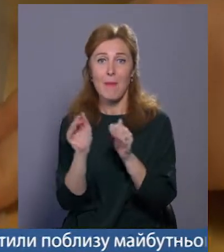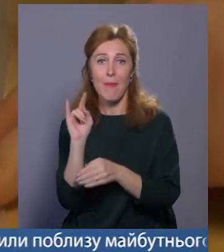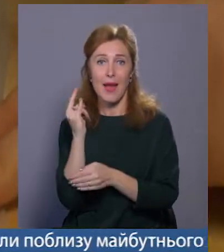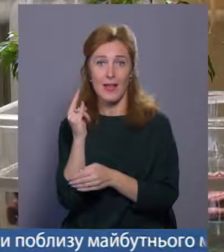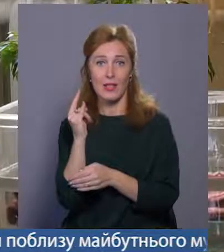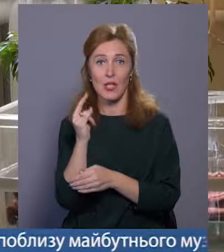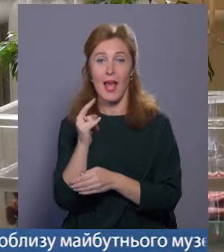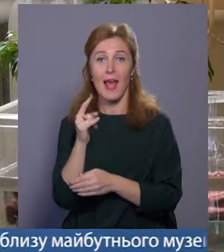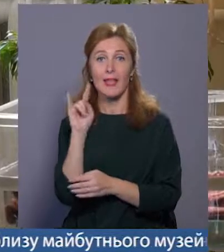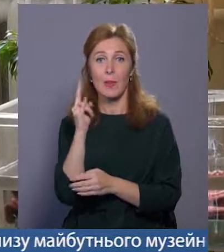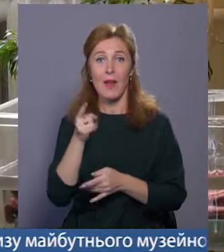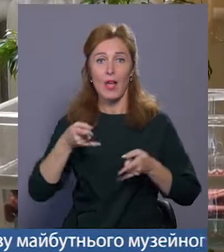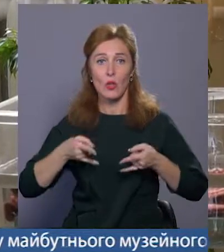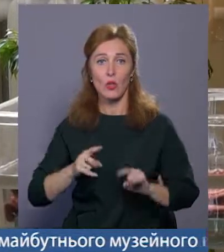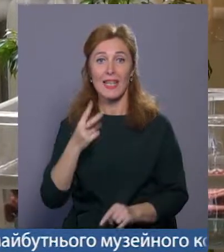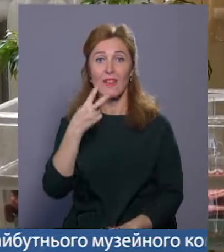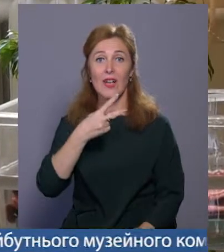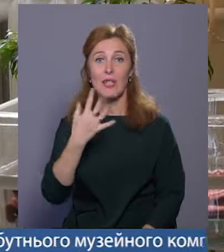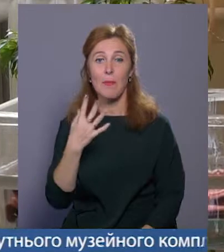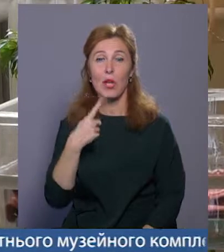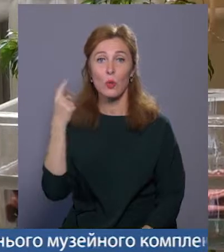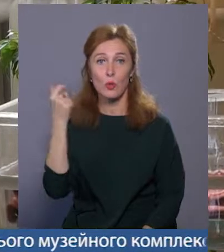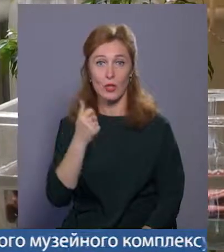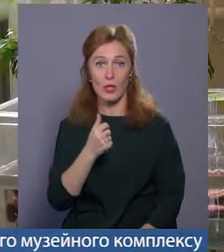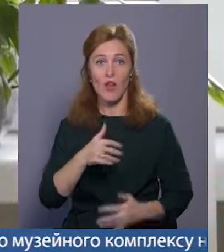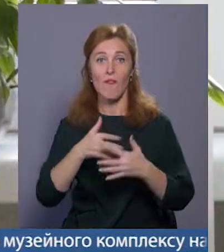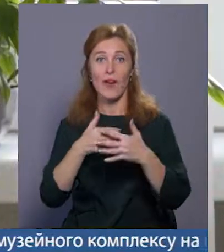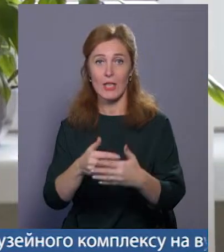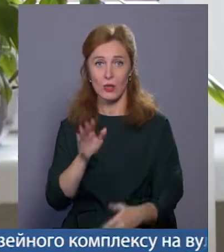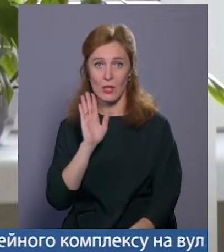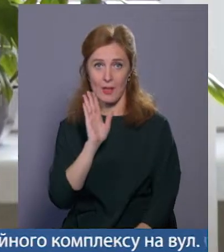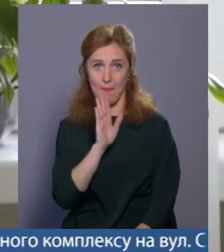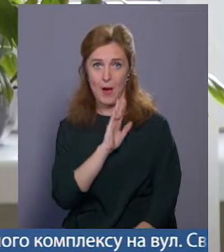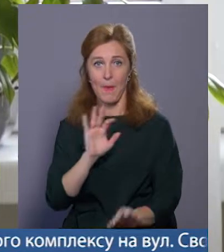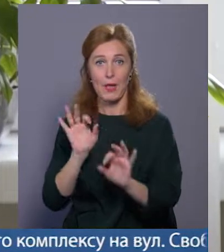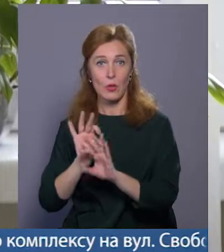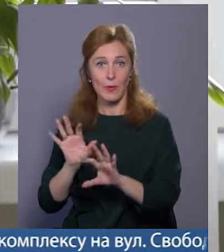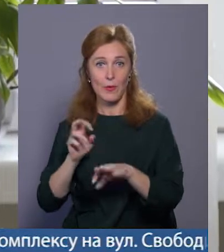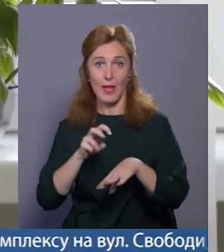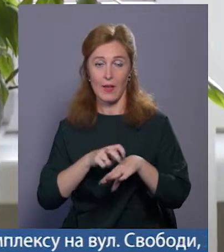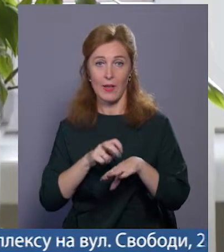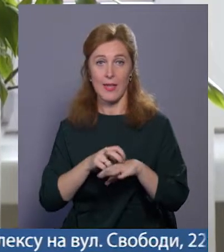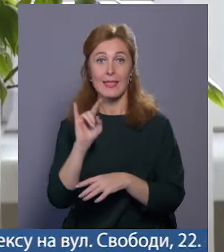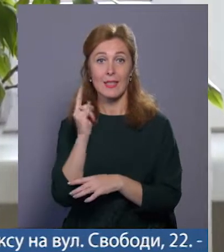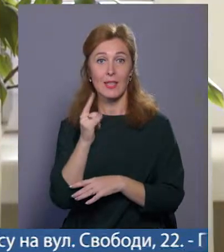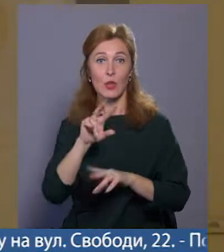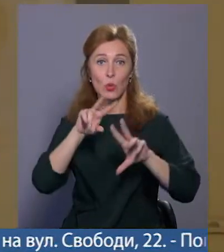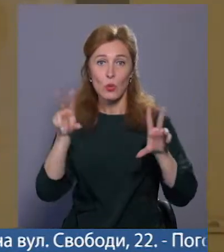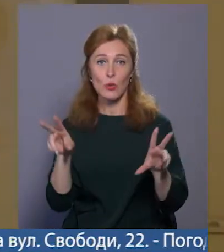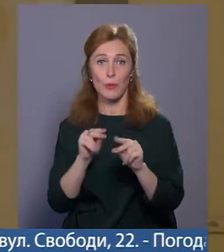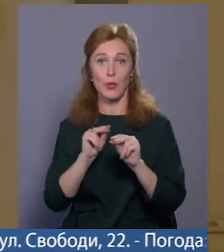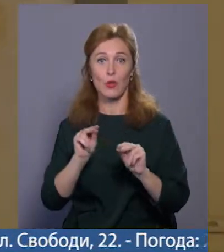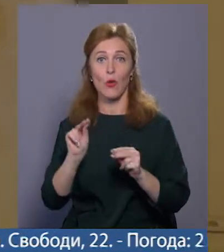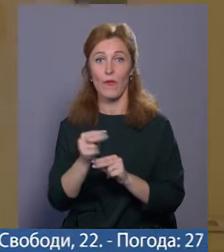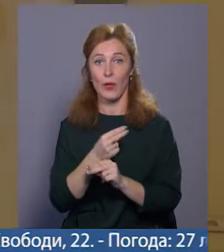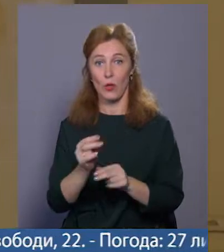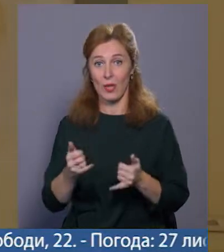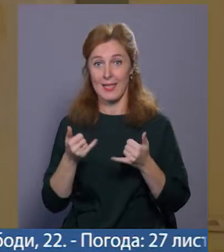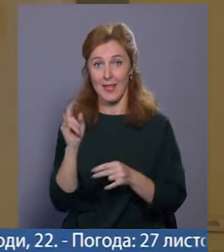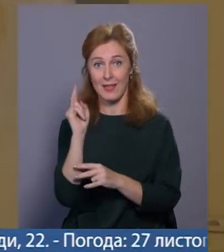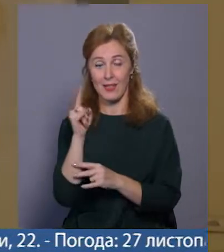на 25-му тижні вагітності мами, розповідає Ірина Мандебура. Дитину успішно вилікували, і нині вона ходить у садок. Для